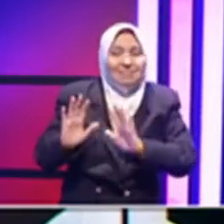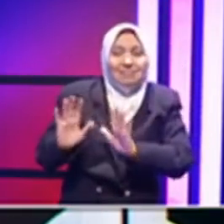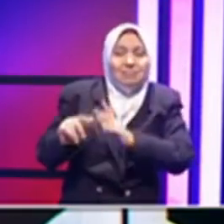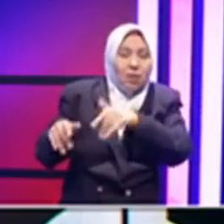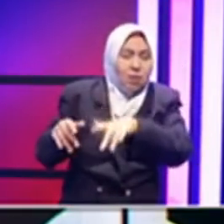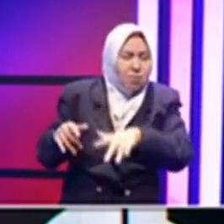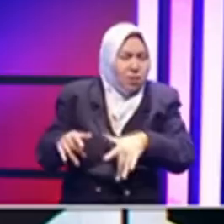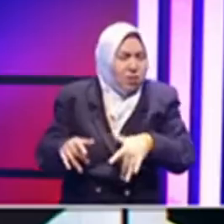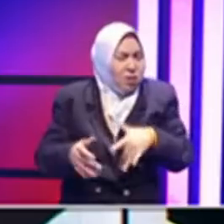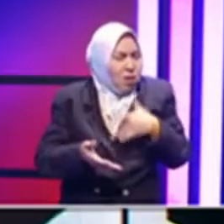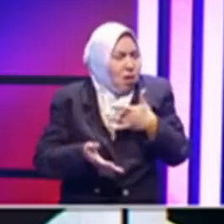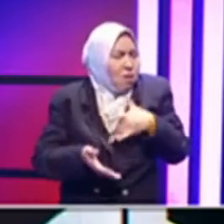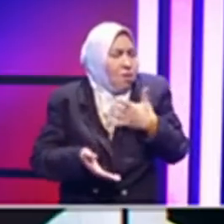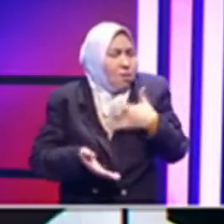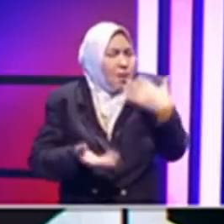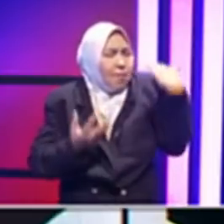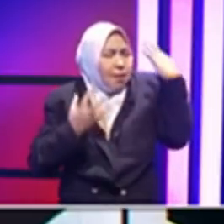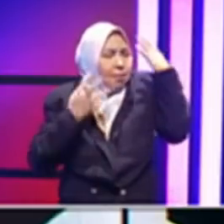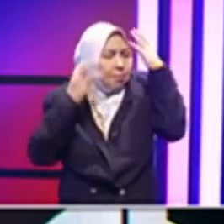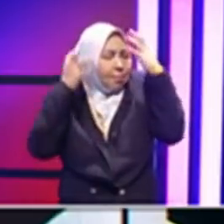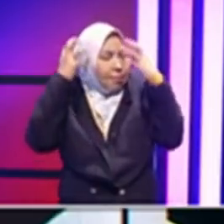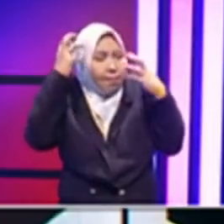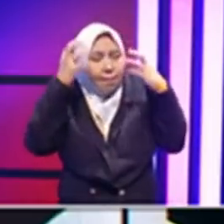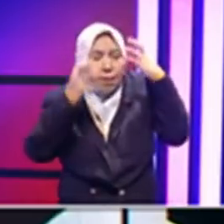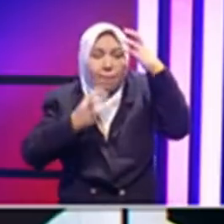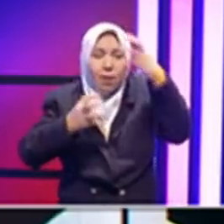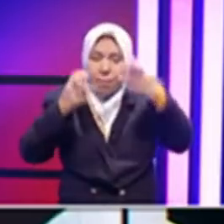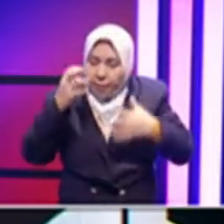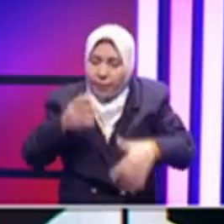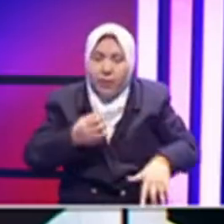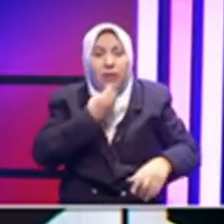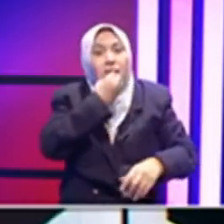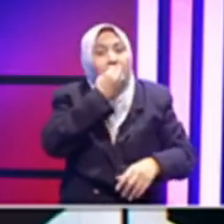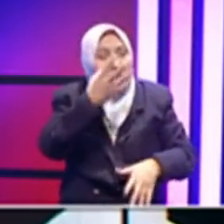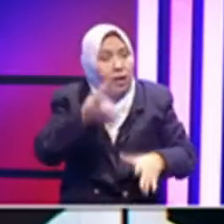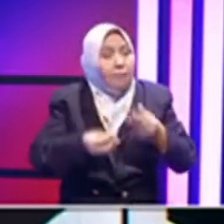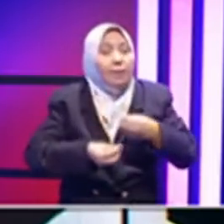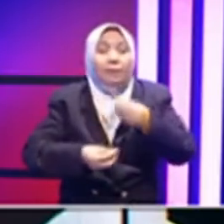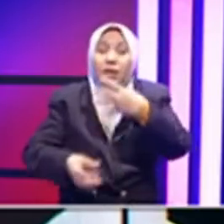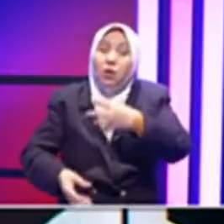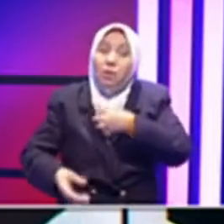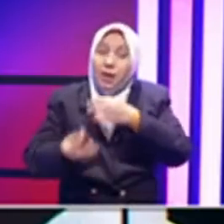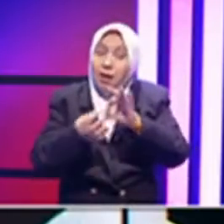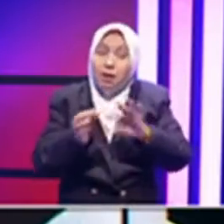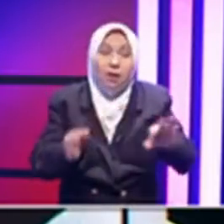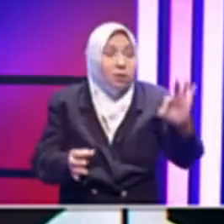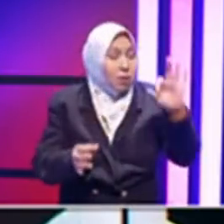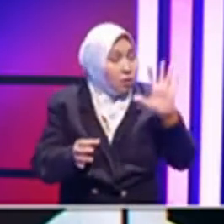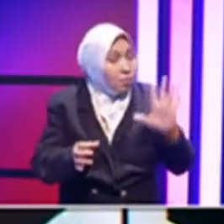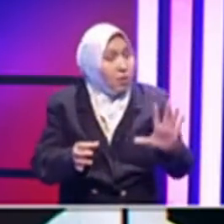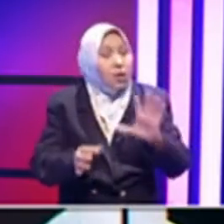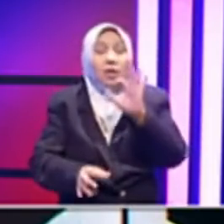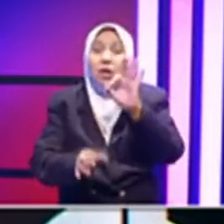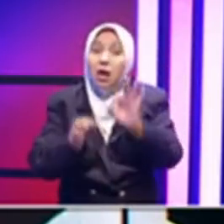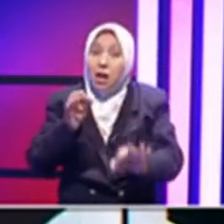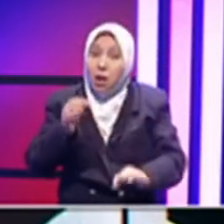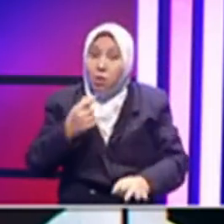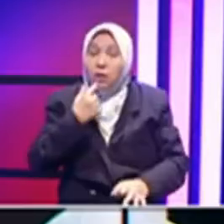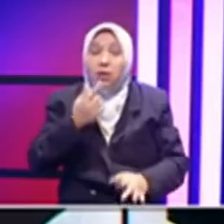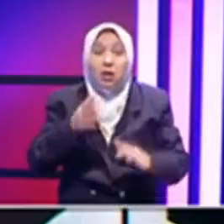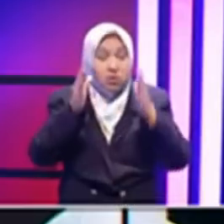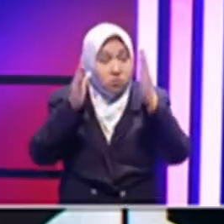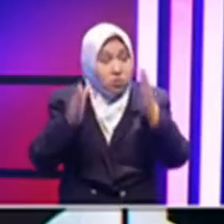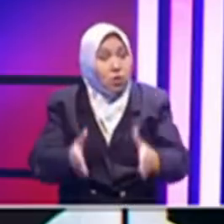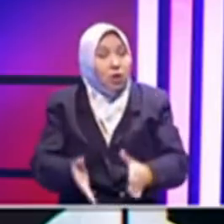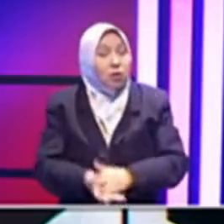kacau bilau dan bingung. Ini yang dinyatakan oleh Imam Qurtubi memberi komentar ayat yang ke-5 ini, tuan-tuan. Kalau katakan seseorang